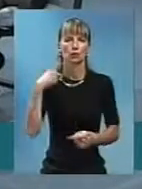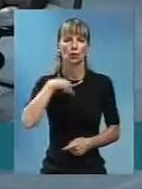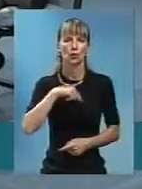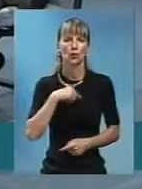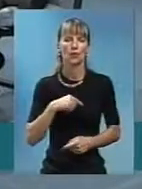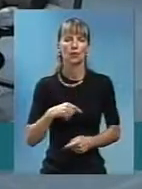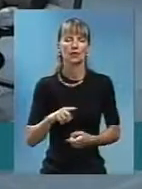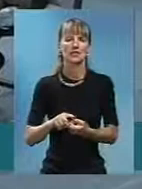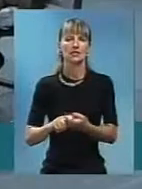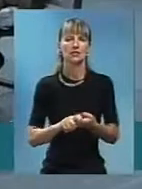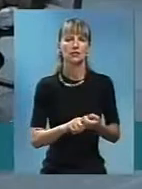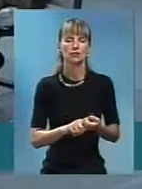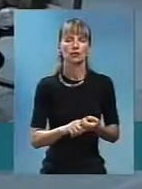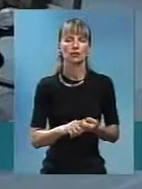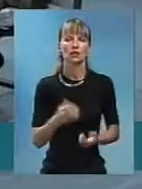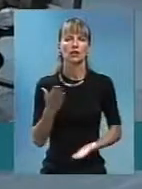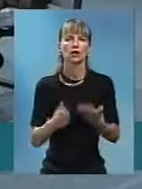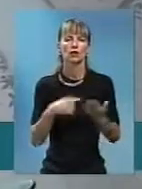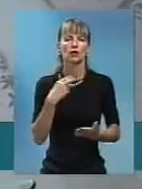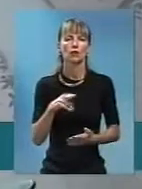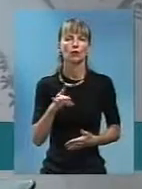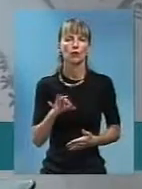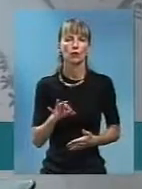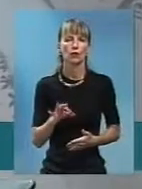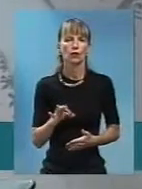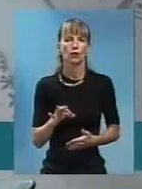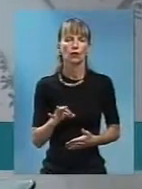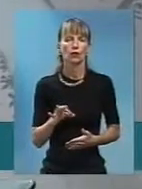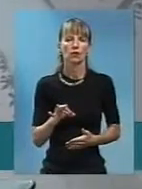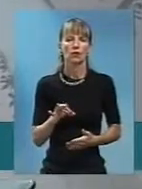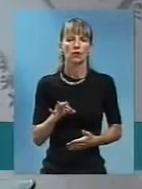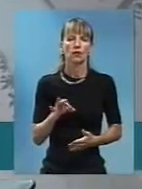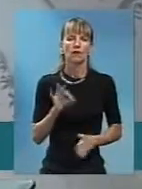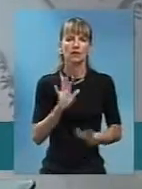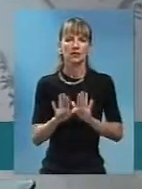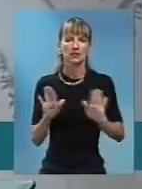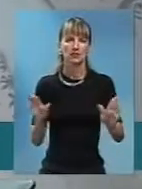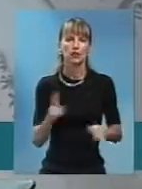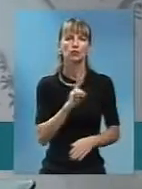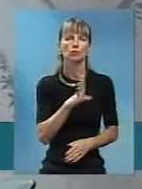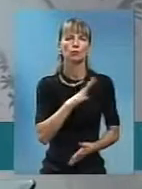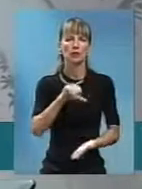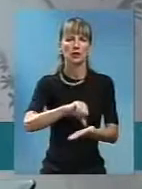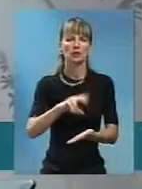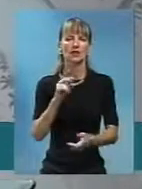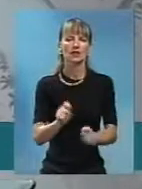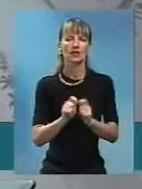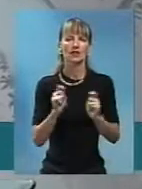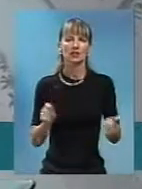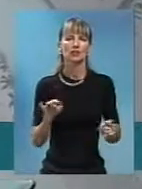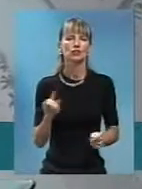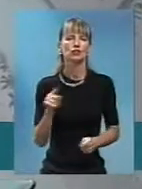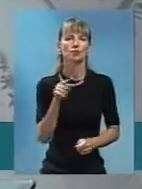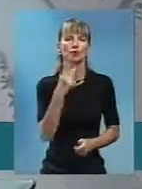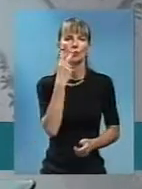християнський зв'язок. Якщо говорити про, повертаючись до виставки, хто був присутній на відкритті і, власне,